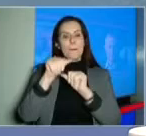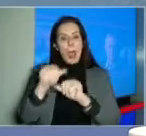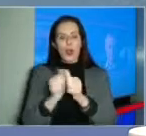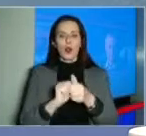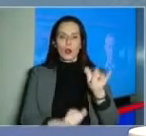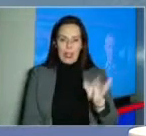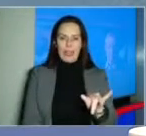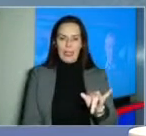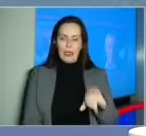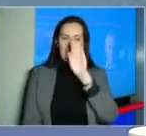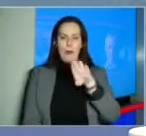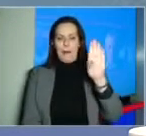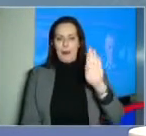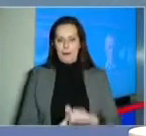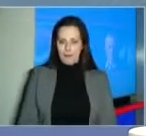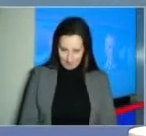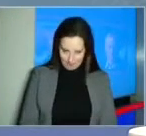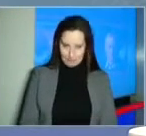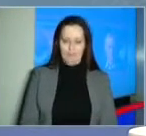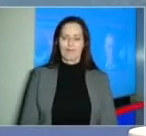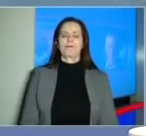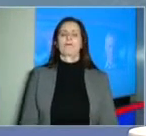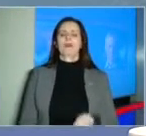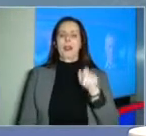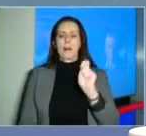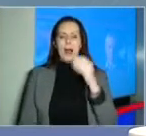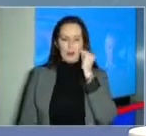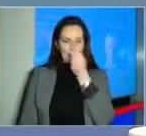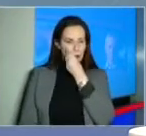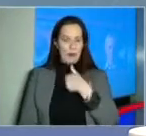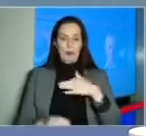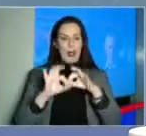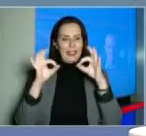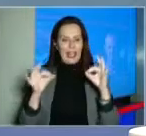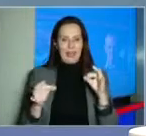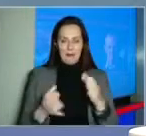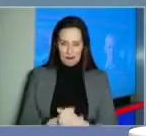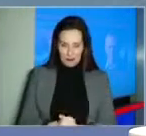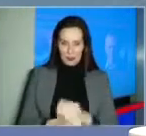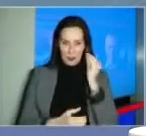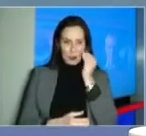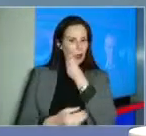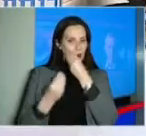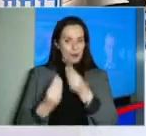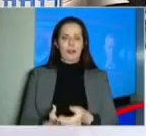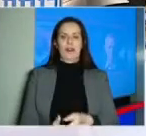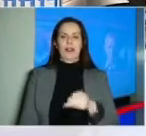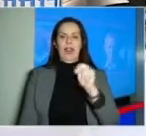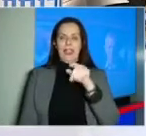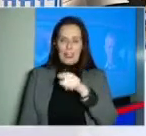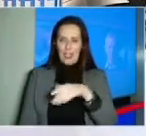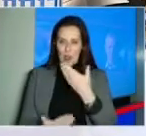או נגד בנימין נתניהו. פרלמנט צהריים, אנחנו מתחילים, צהריים טובים לנילי